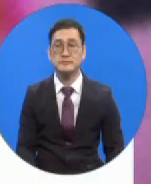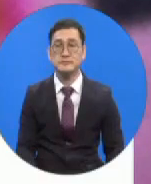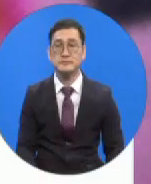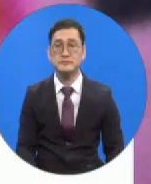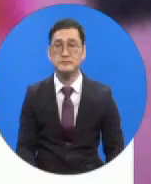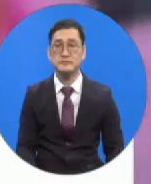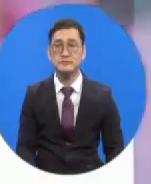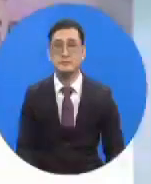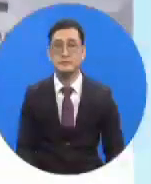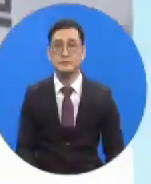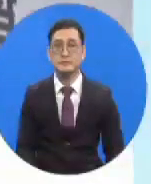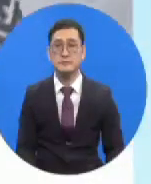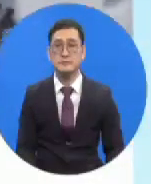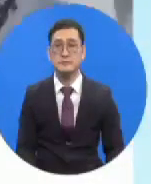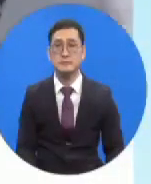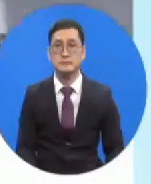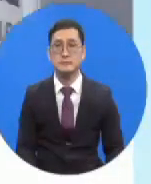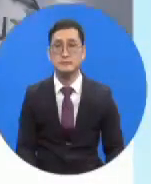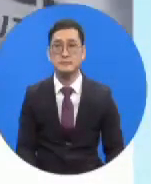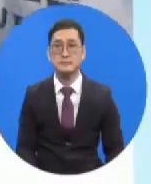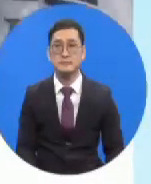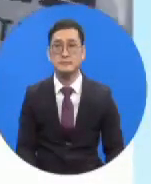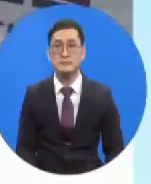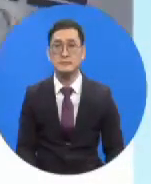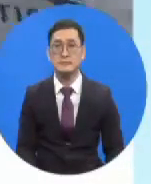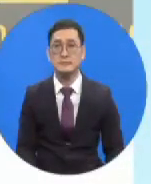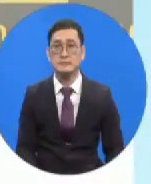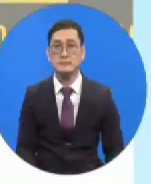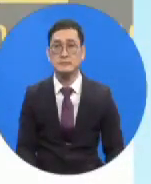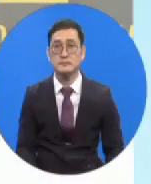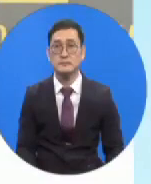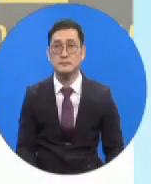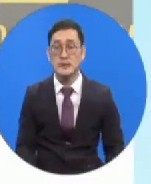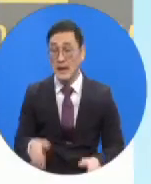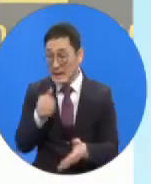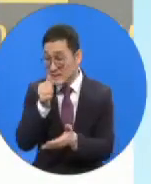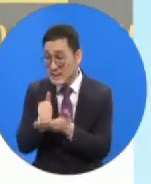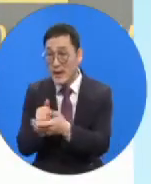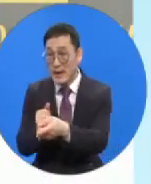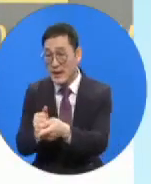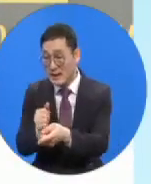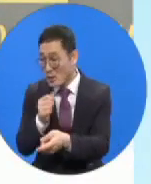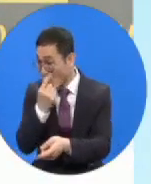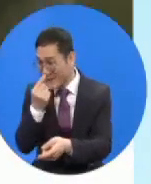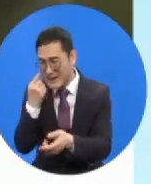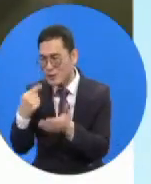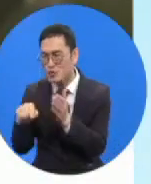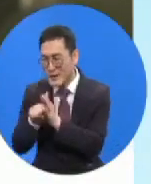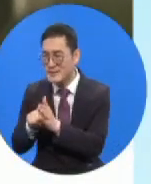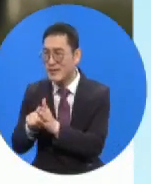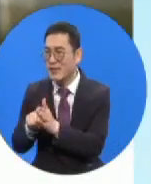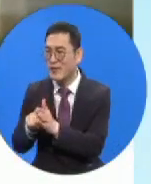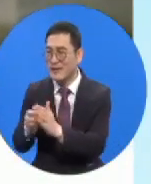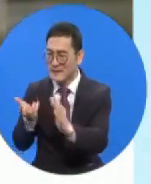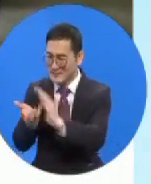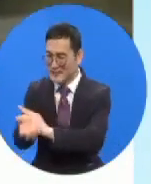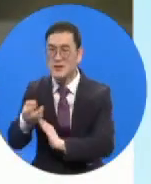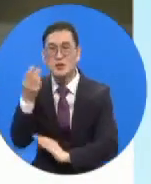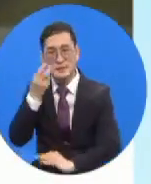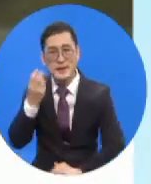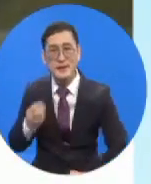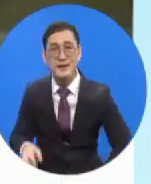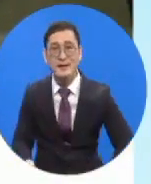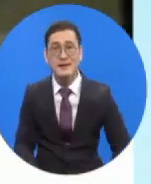이제 영장이 나온 거는 혐의를 확인하기 위해서 나온 거지 뭐 소명까지는 됐다고 볼 수 있겠지만 확인하기 위해서 나온 거지 저